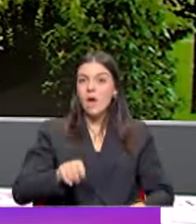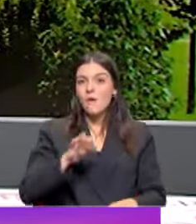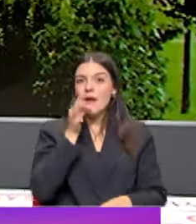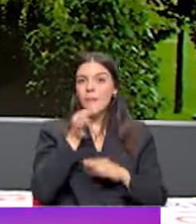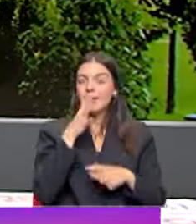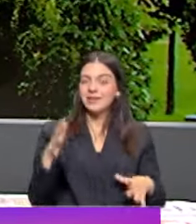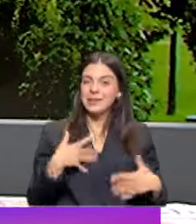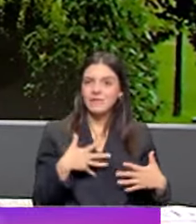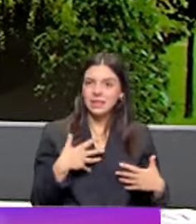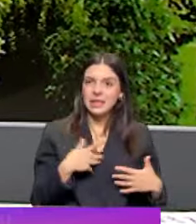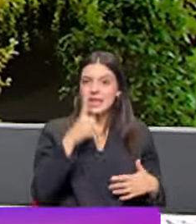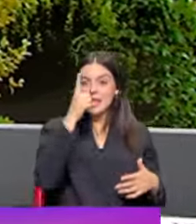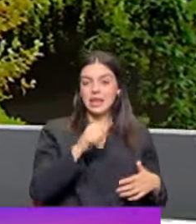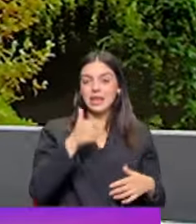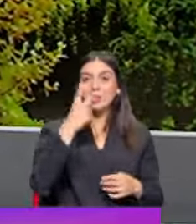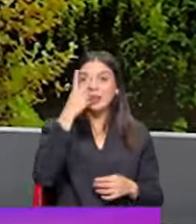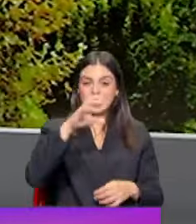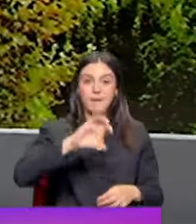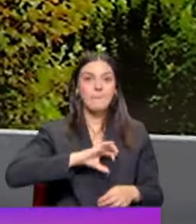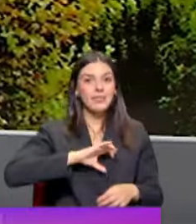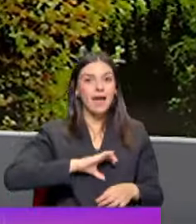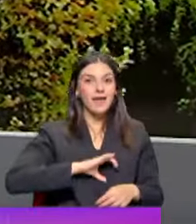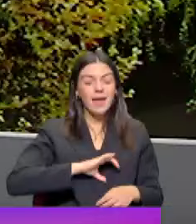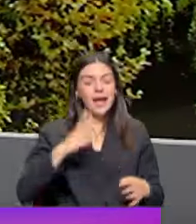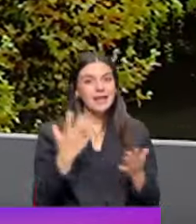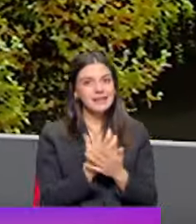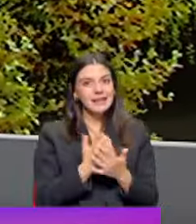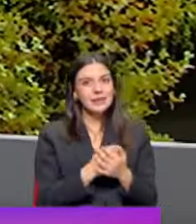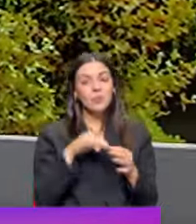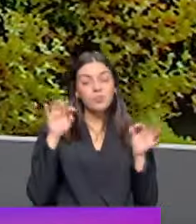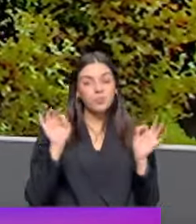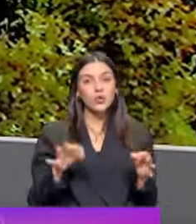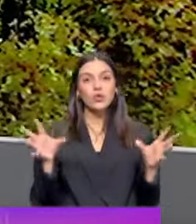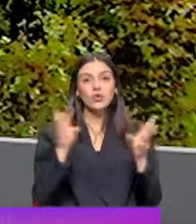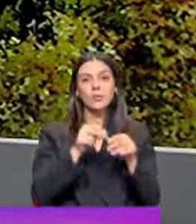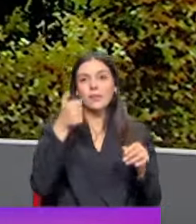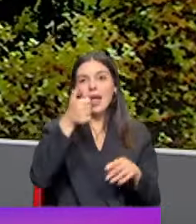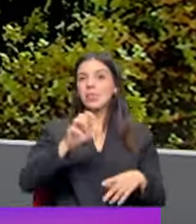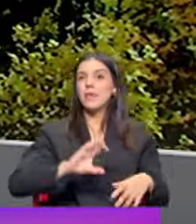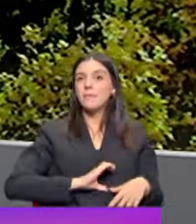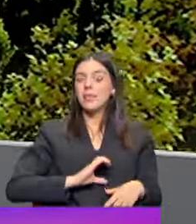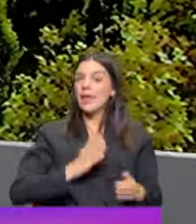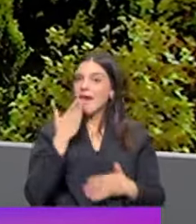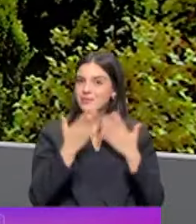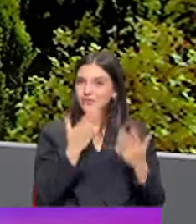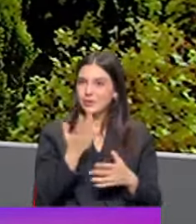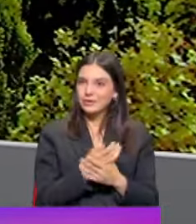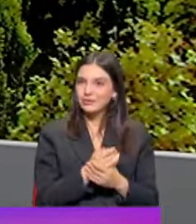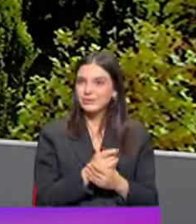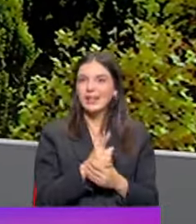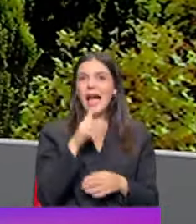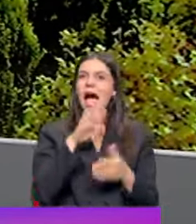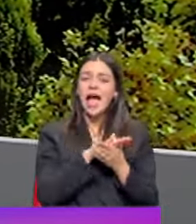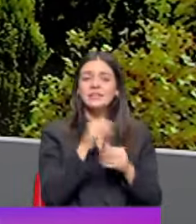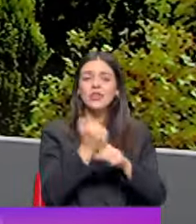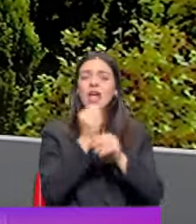sevindik. Ardından ilk gün 2 madalya dedik. Bugünse toplam 6 madalyadan bahsediyoruz. Ayağınıza